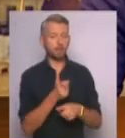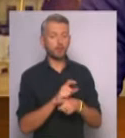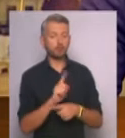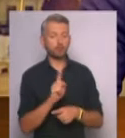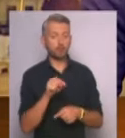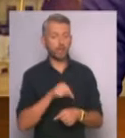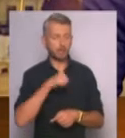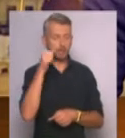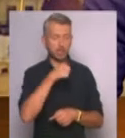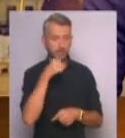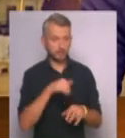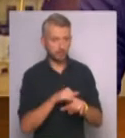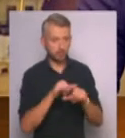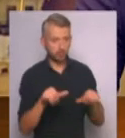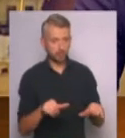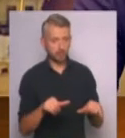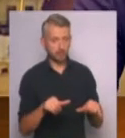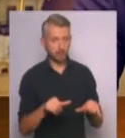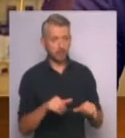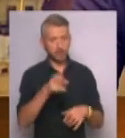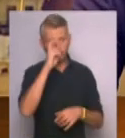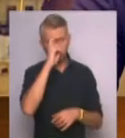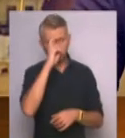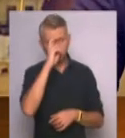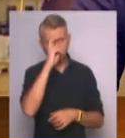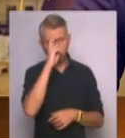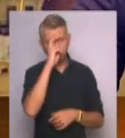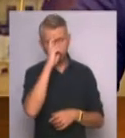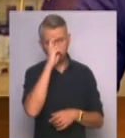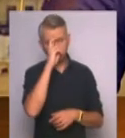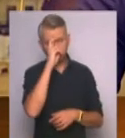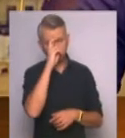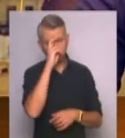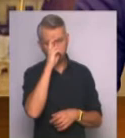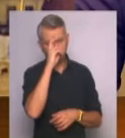на цей рік збільшили державні